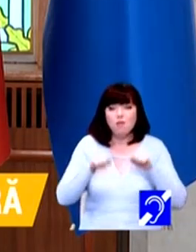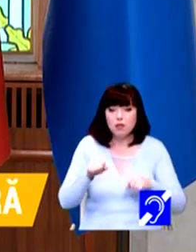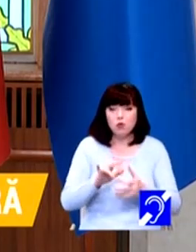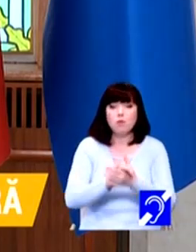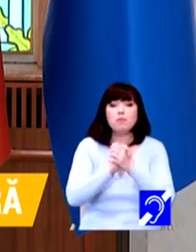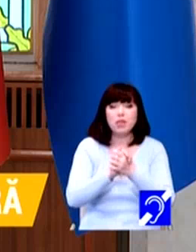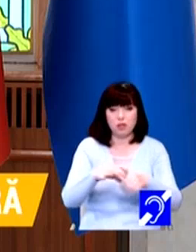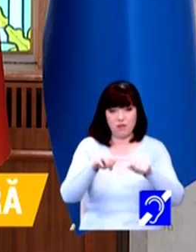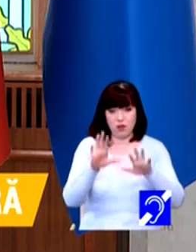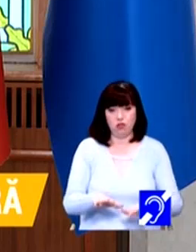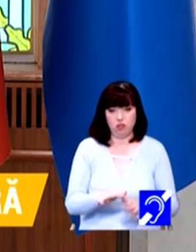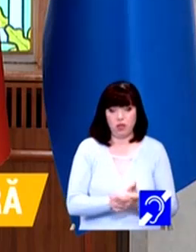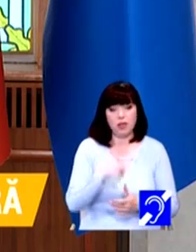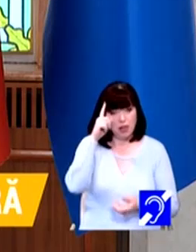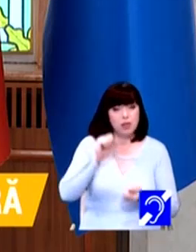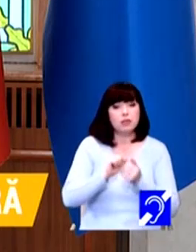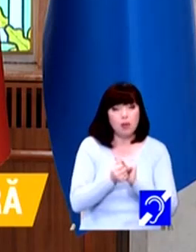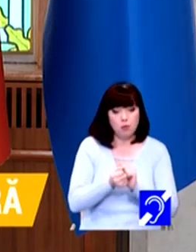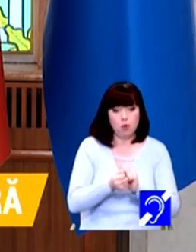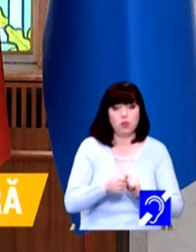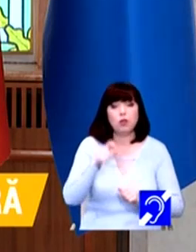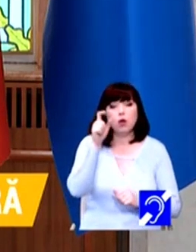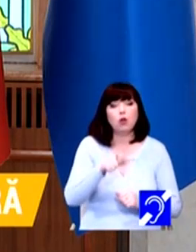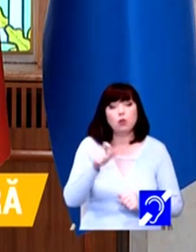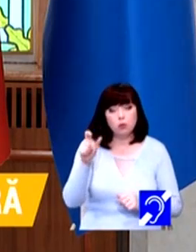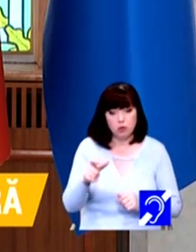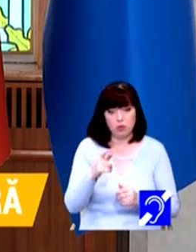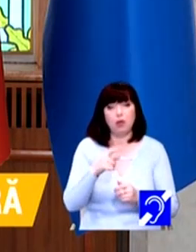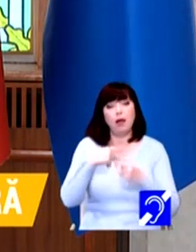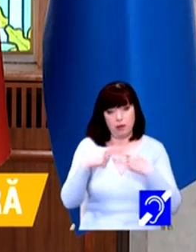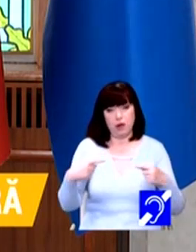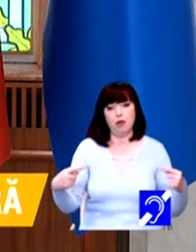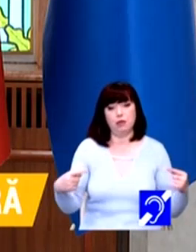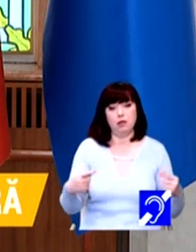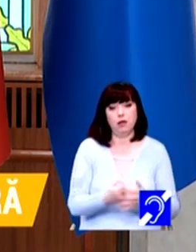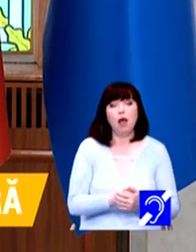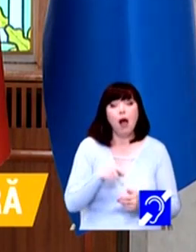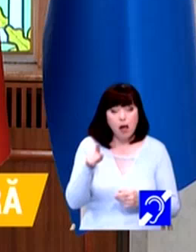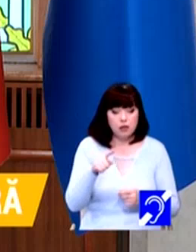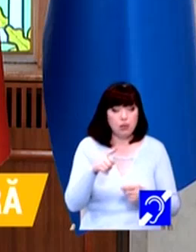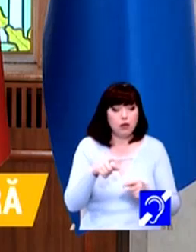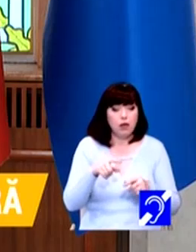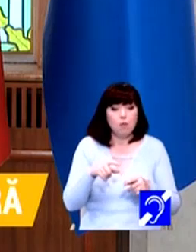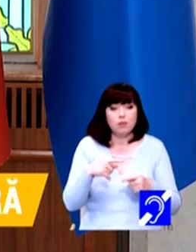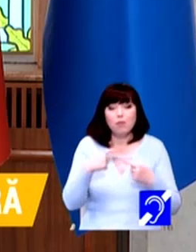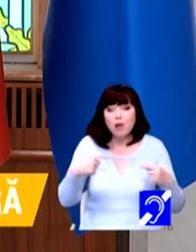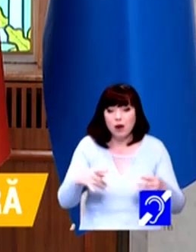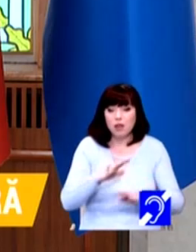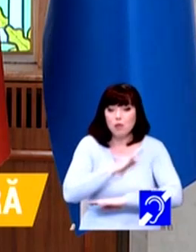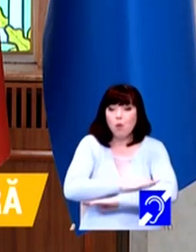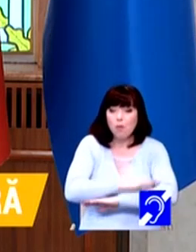ele. Să reținem, oamenii sunt diferiți. Ei reacționează diferit la